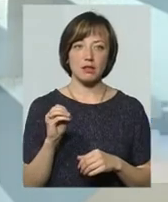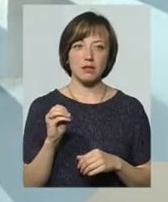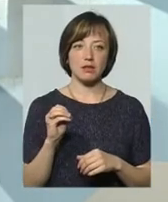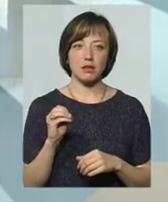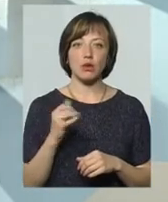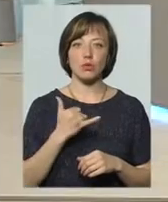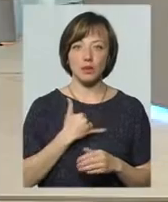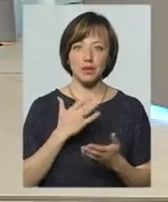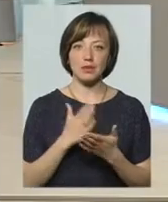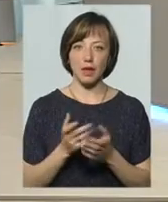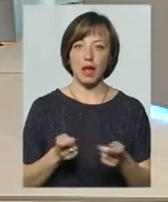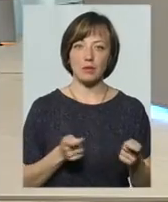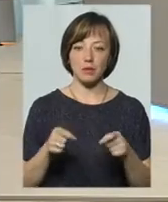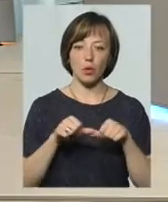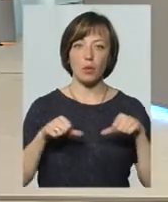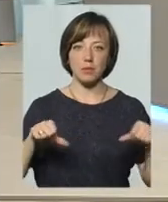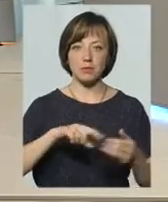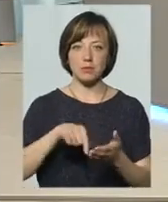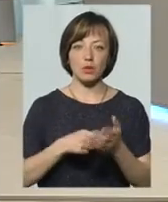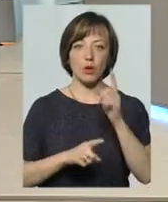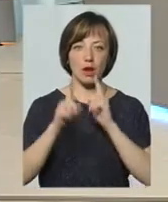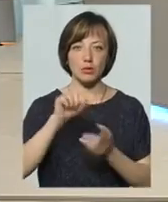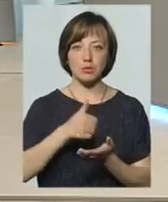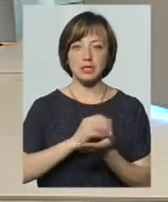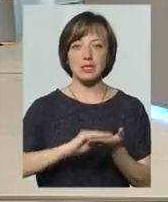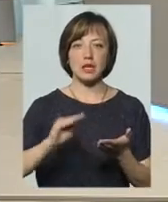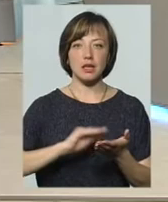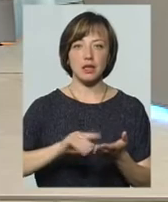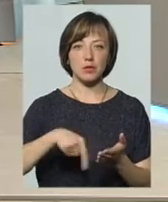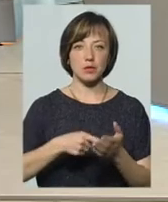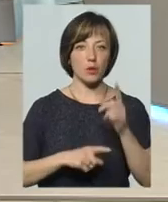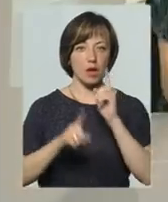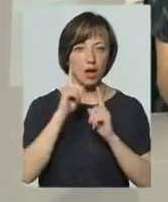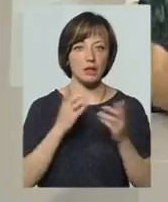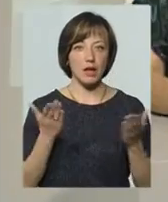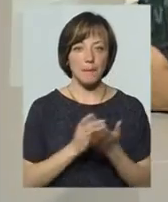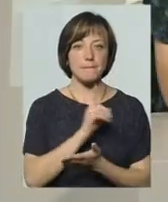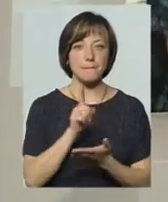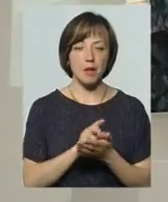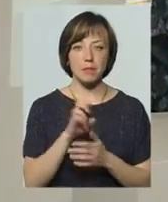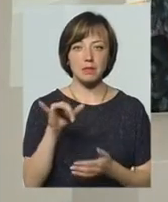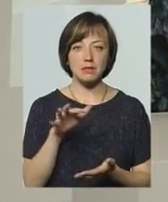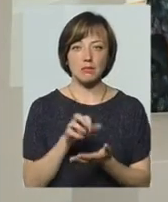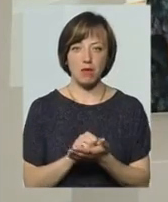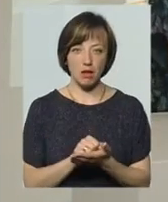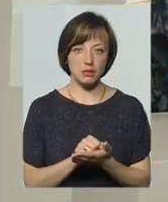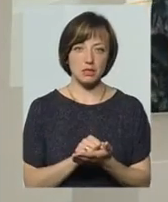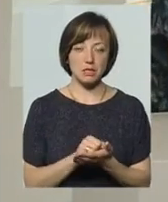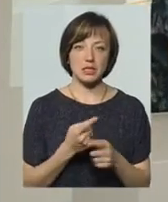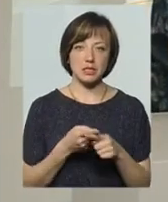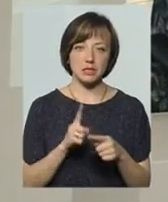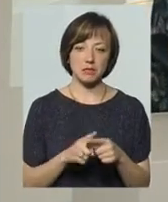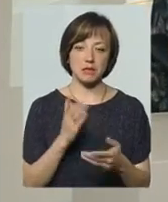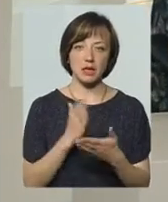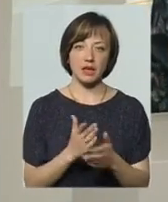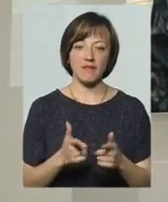є адмінкомісія міської ради, яку очолює секретар Хмельницької міської ради, який мали би займатися, принаймні цим. Є